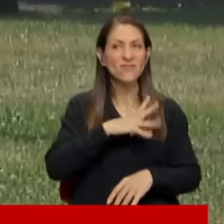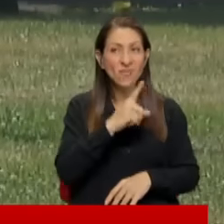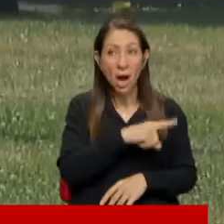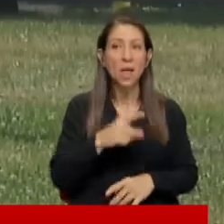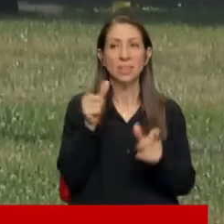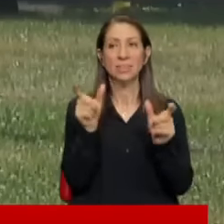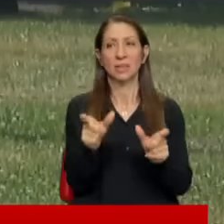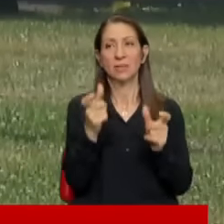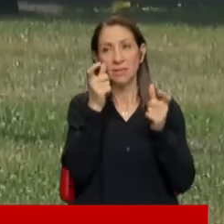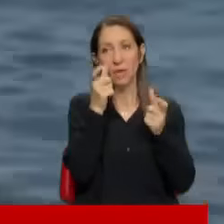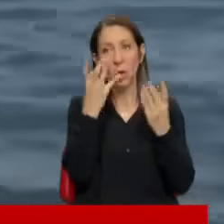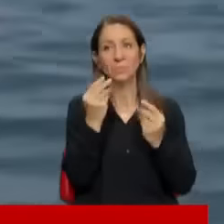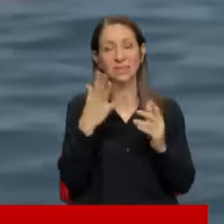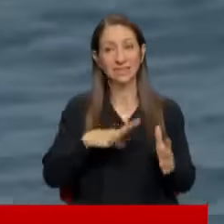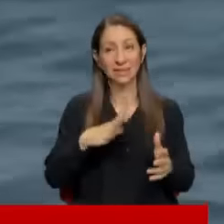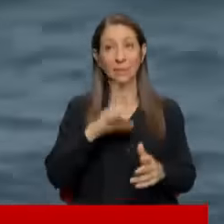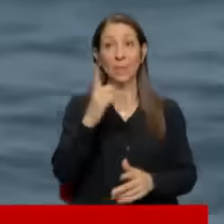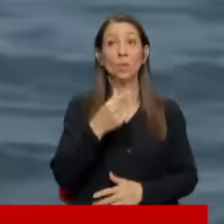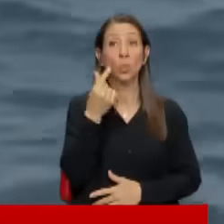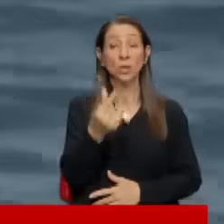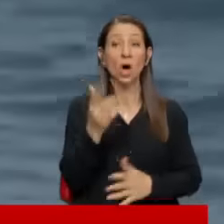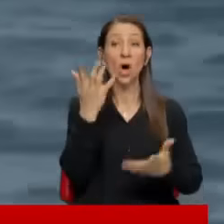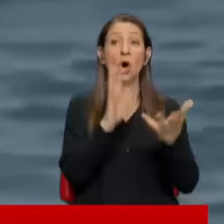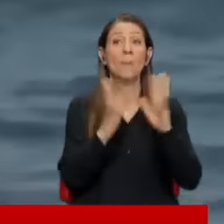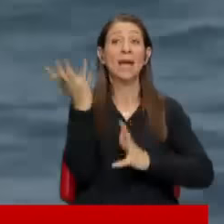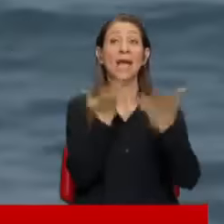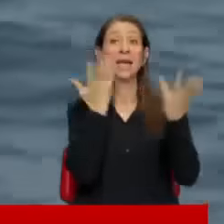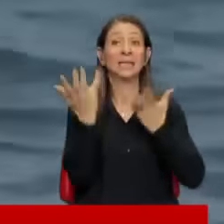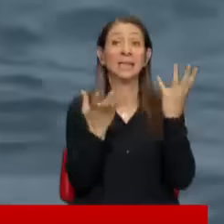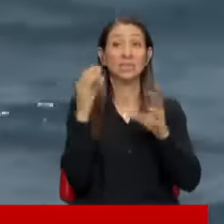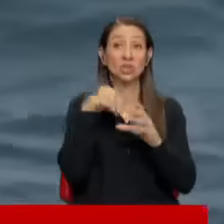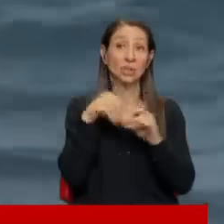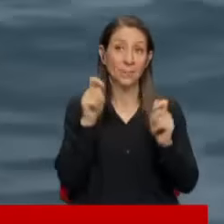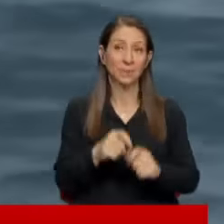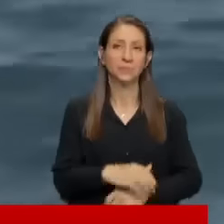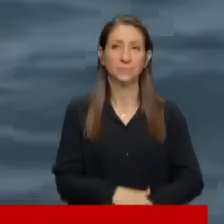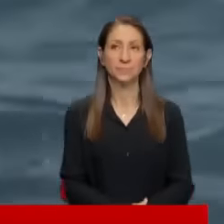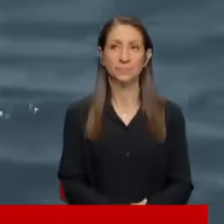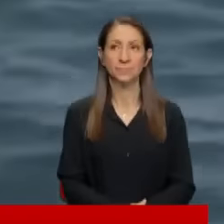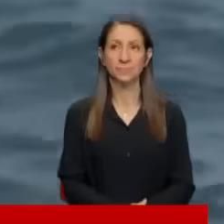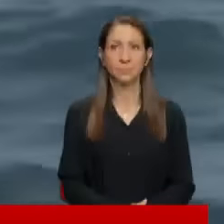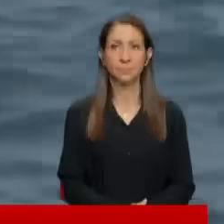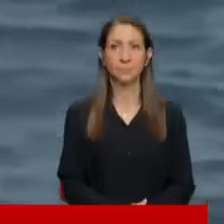olanlardan tedbirli olmaları istendi. Bir uyarı da orman yangınları için yapıldı.